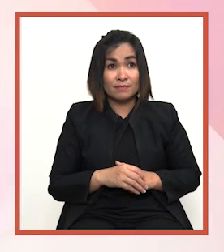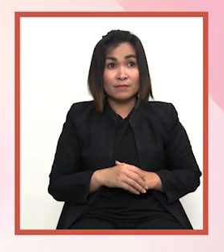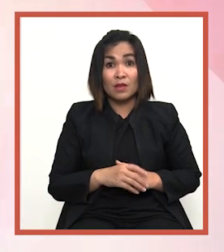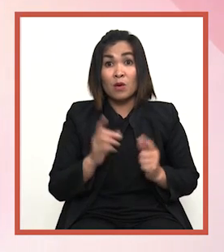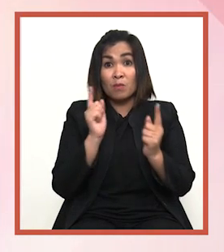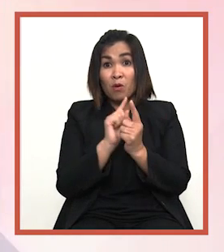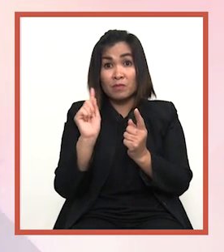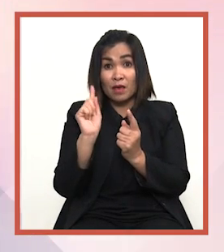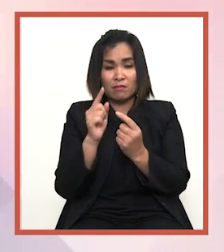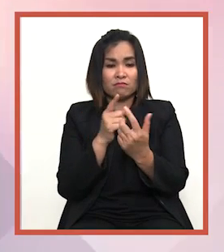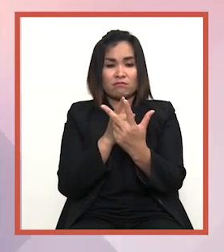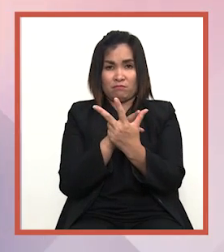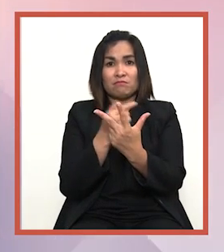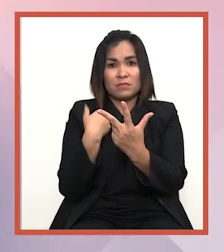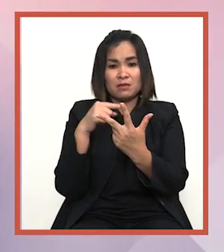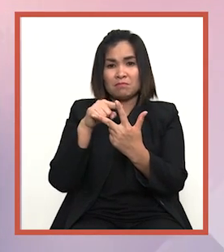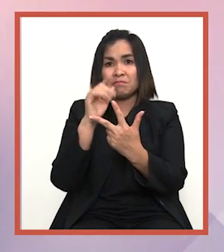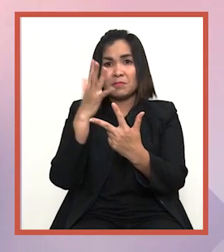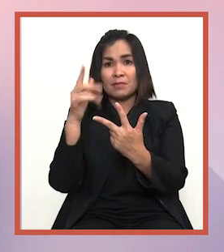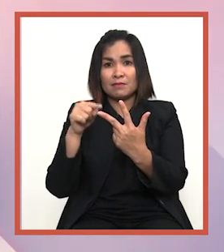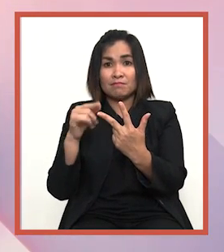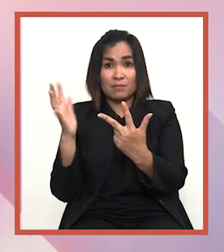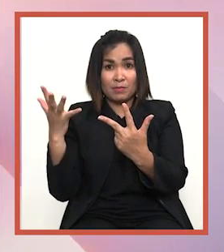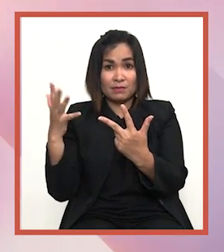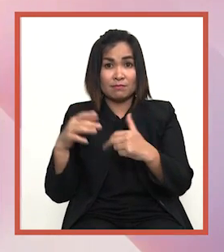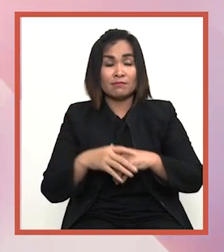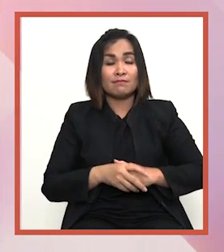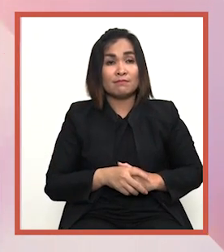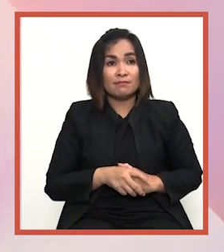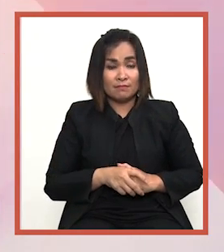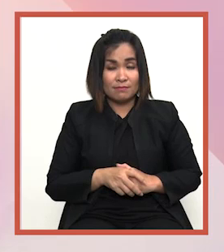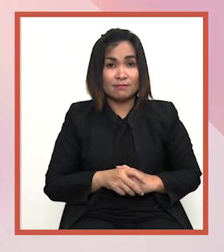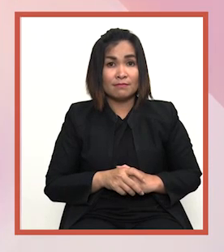ะมีแบบเดียวก็คือแบบงานสมบูรณ์นะครับใช้เหมือนกันนะครับ